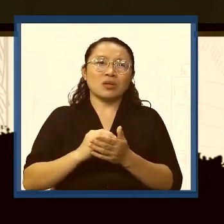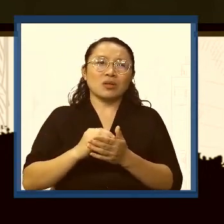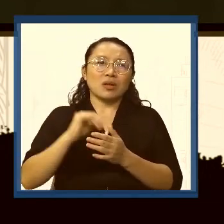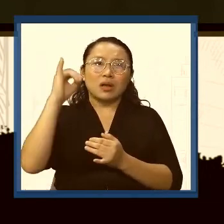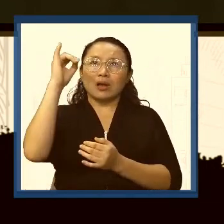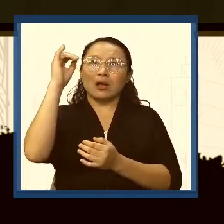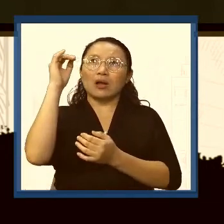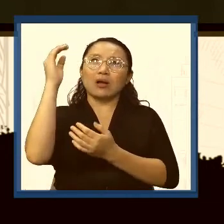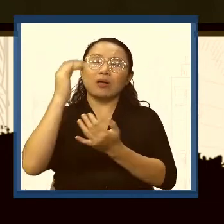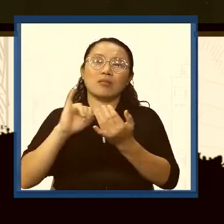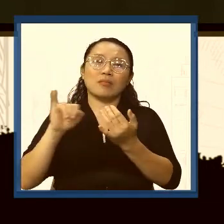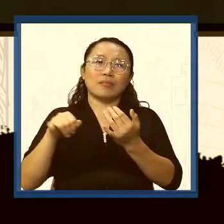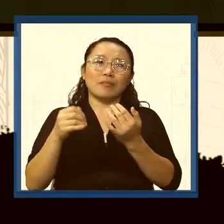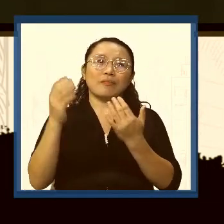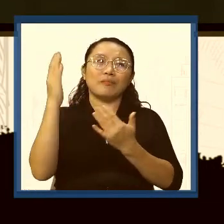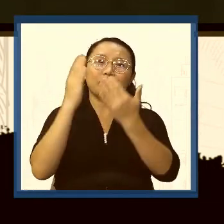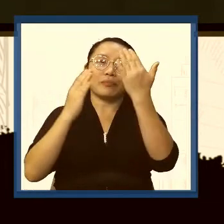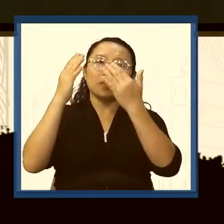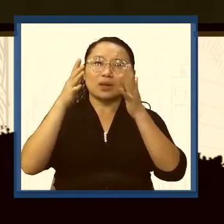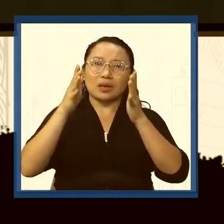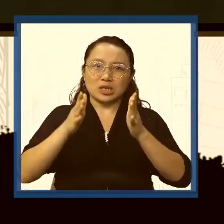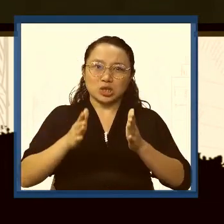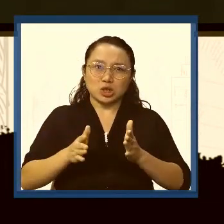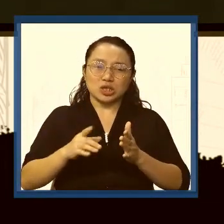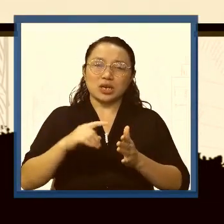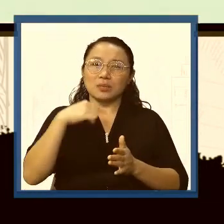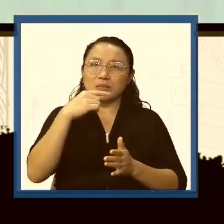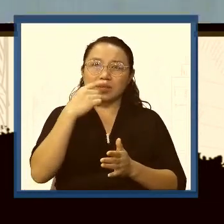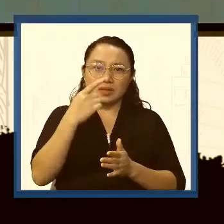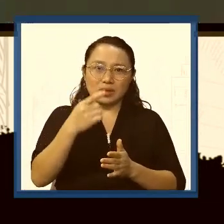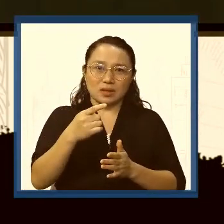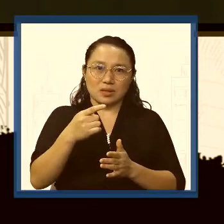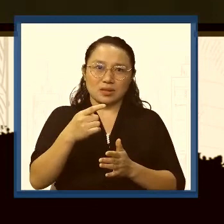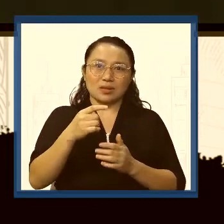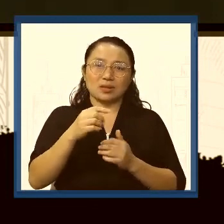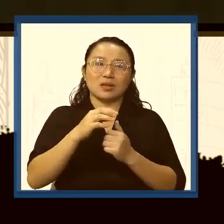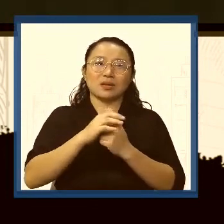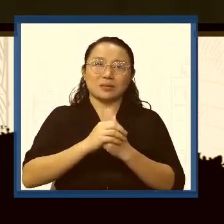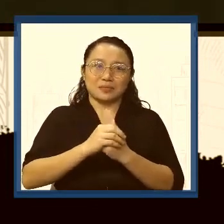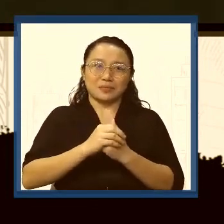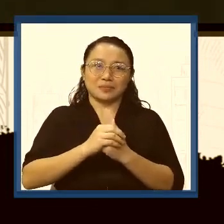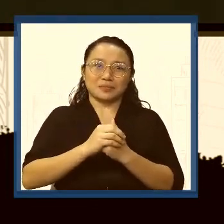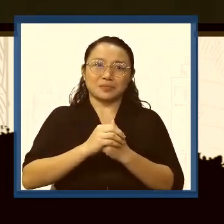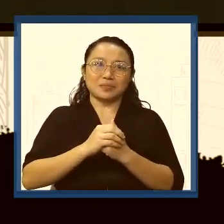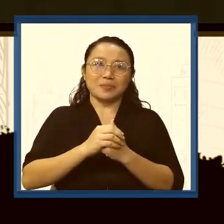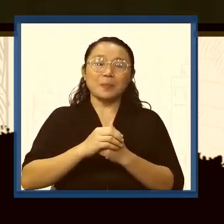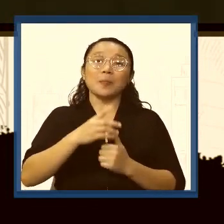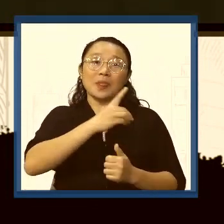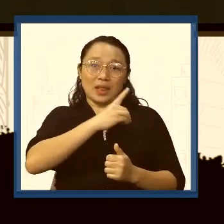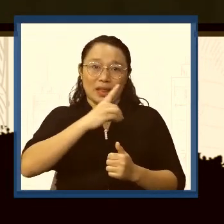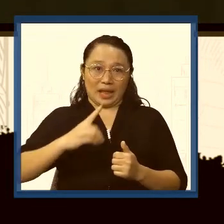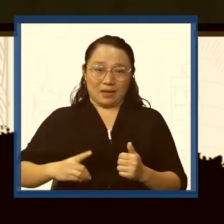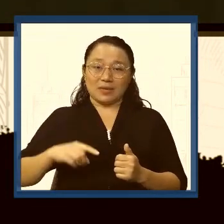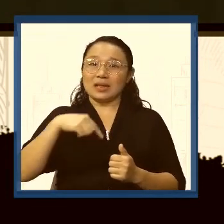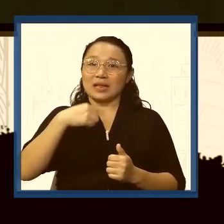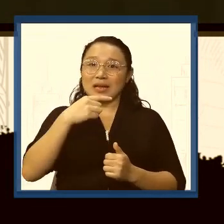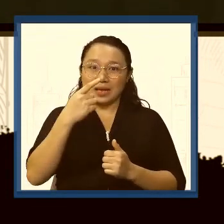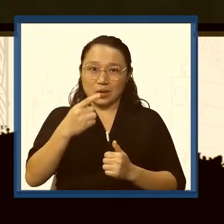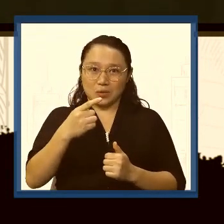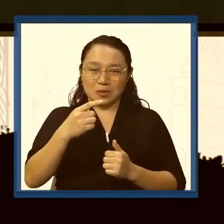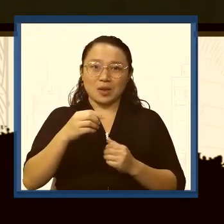mong balaod sa kasguan o kini maghatag o gustisya alang kanimo. Silibid na gaingon